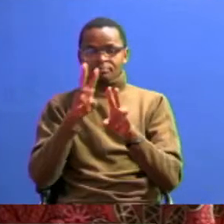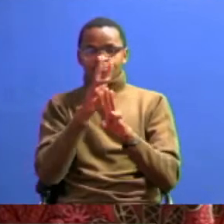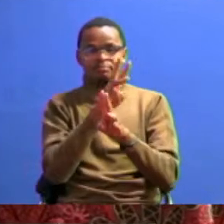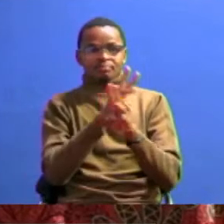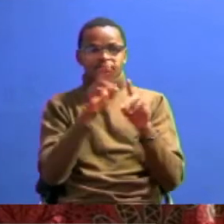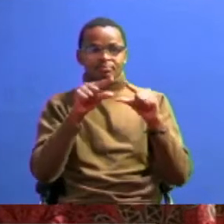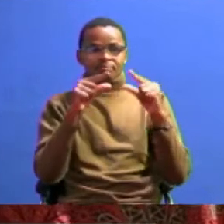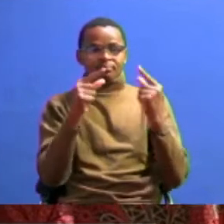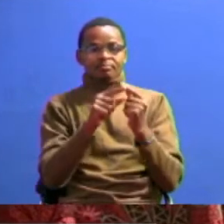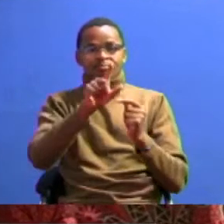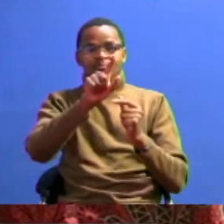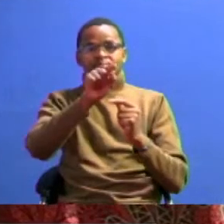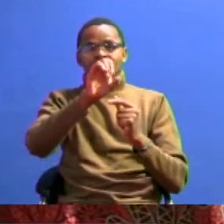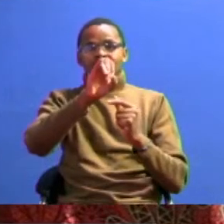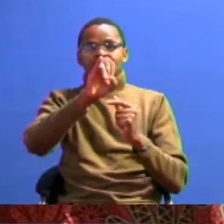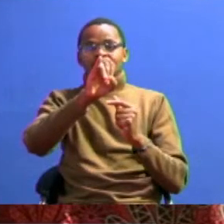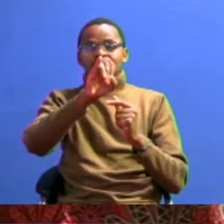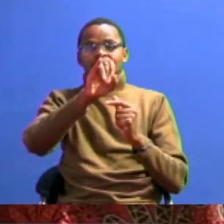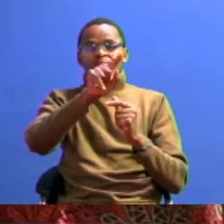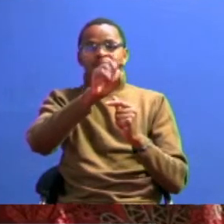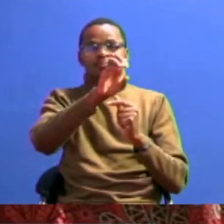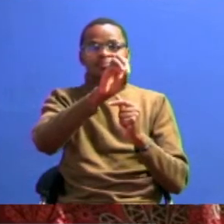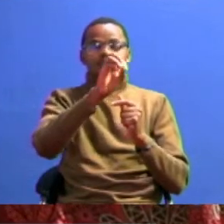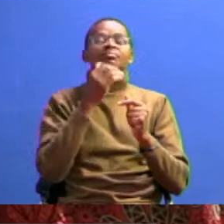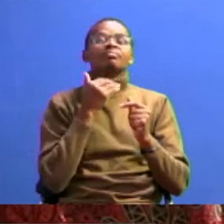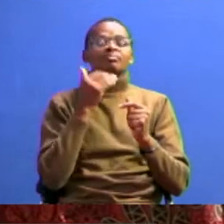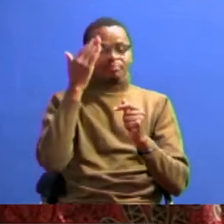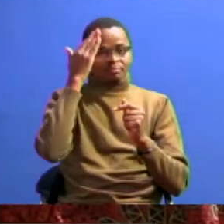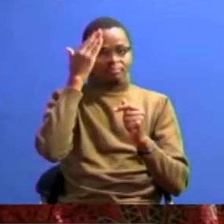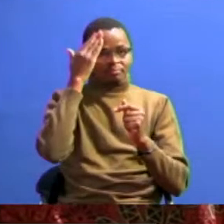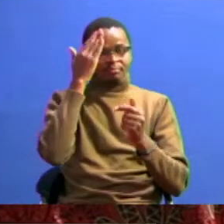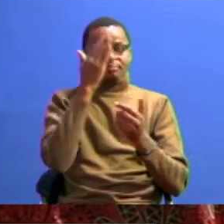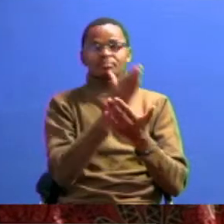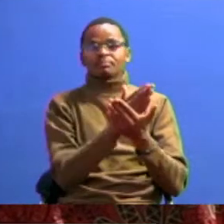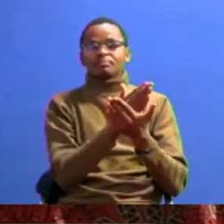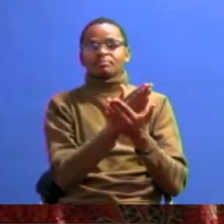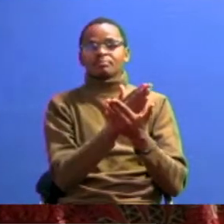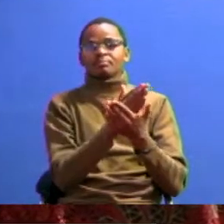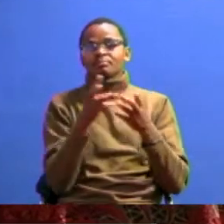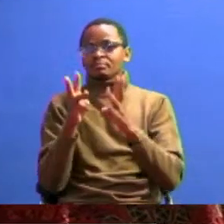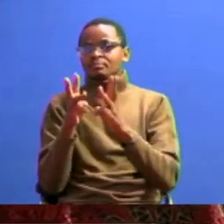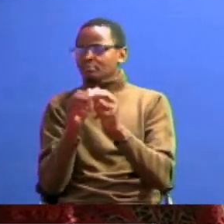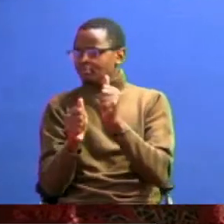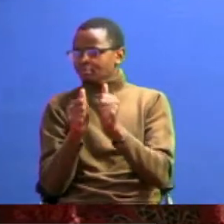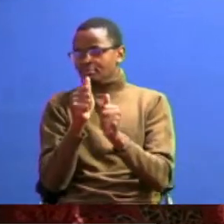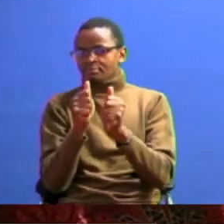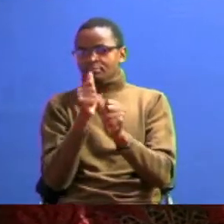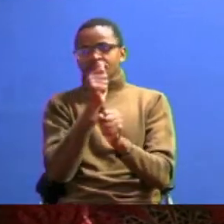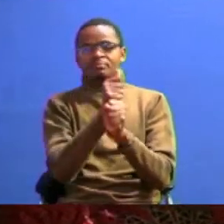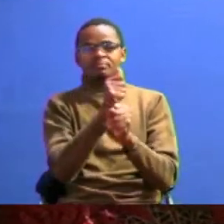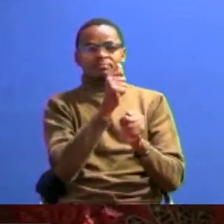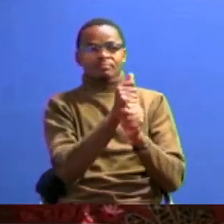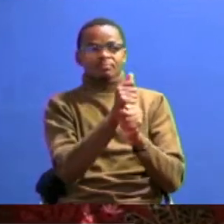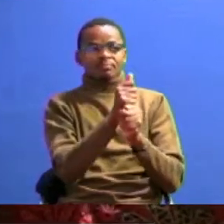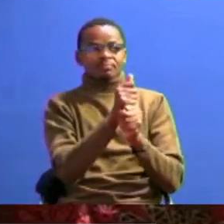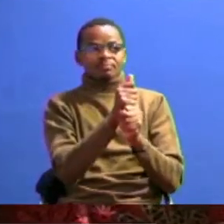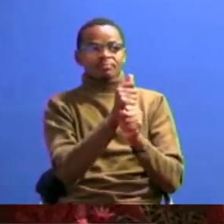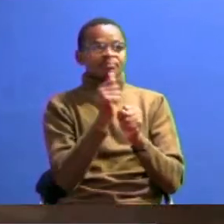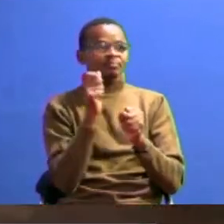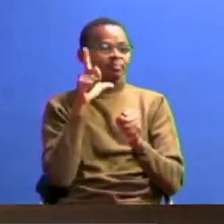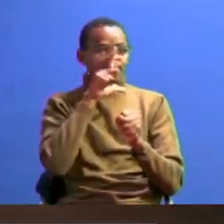katika TikToks. Tunataka kujua kutoka kwao ni hatua gani watafanya ili kuua